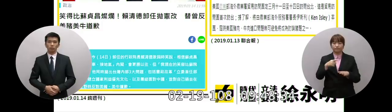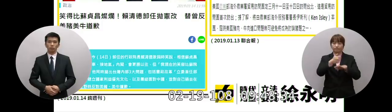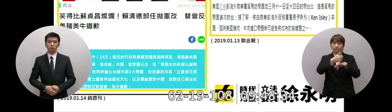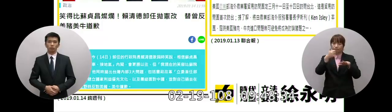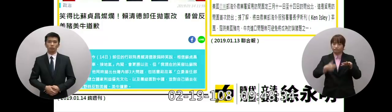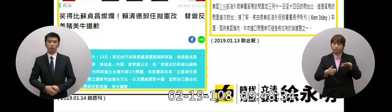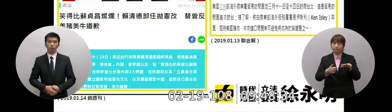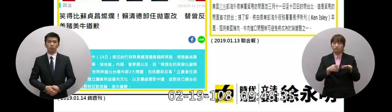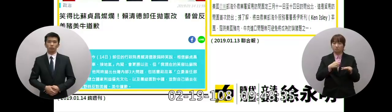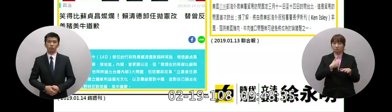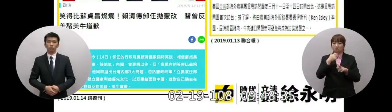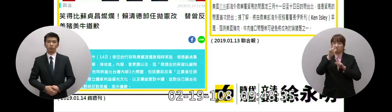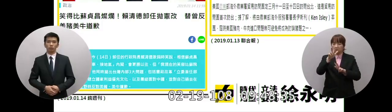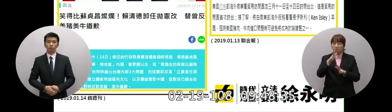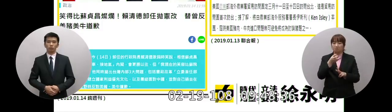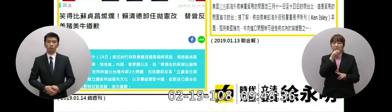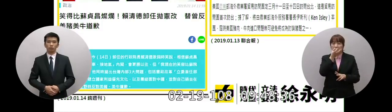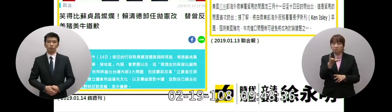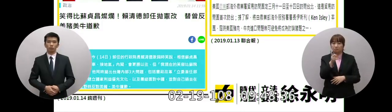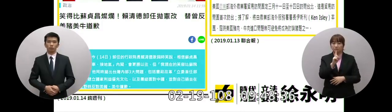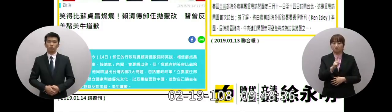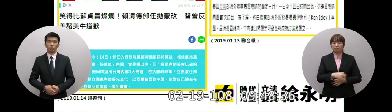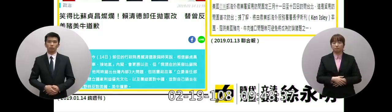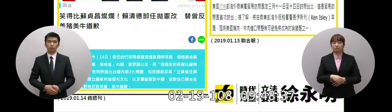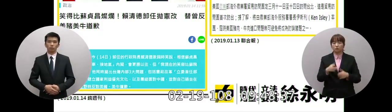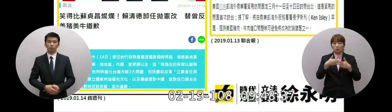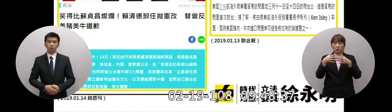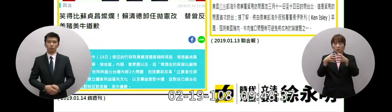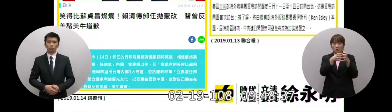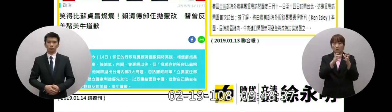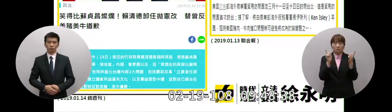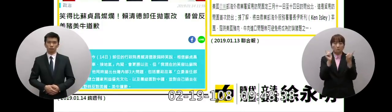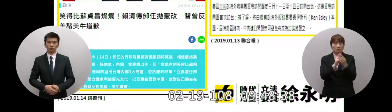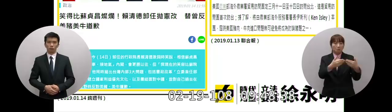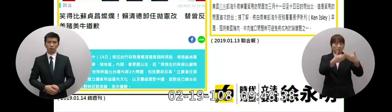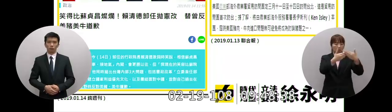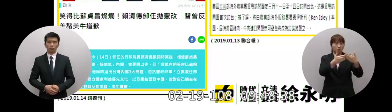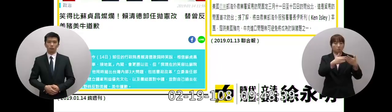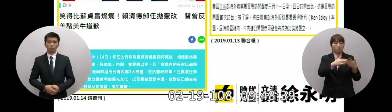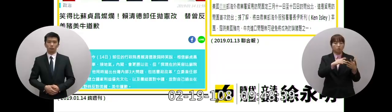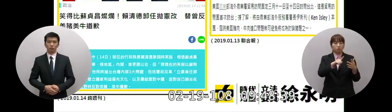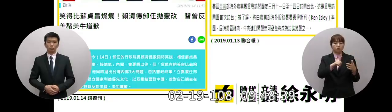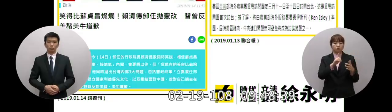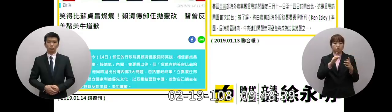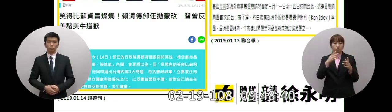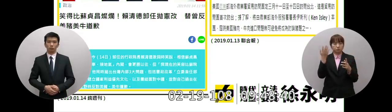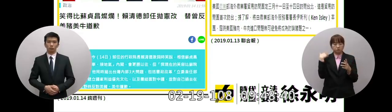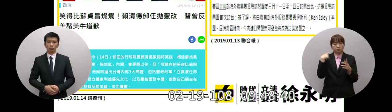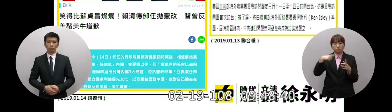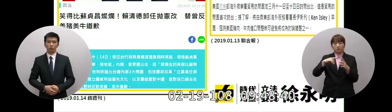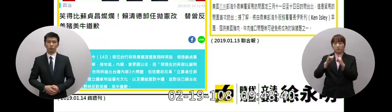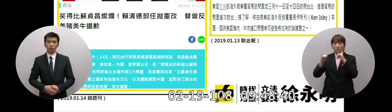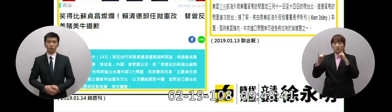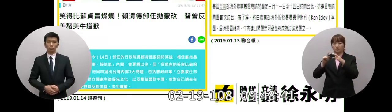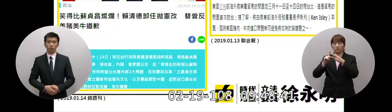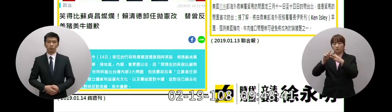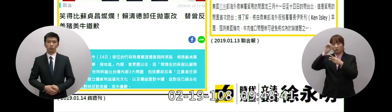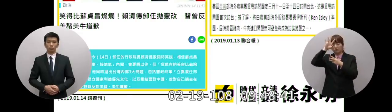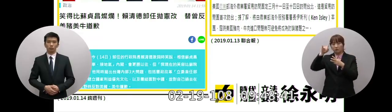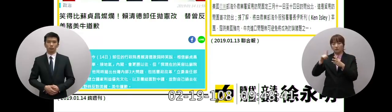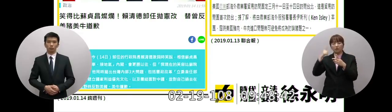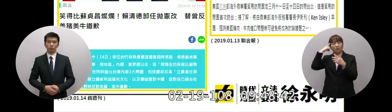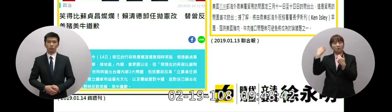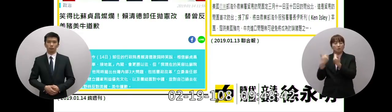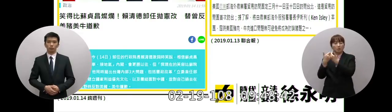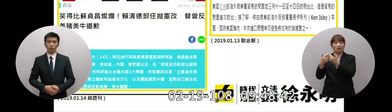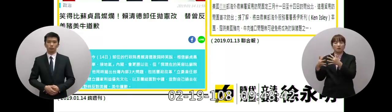台又是讲真话了。他说要团结面对中国，可是他又多 对自己过去在民进党在野时反对